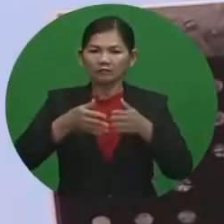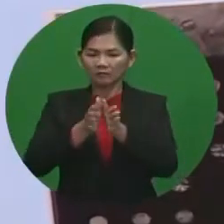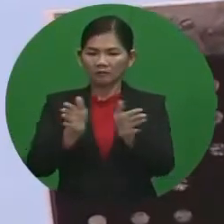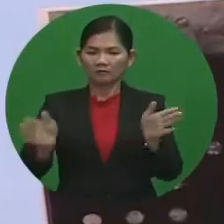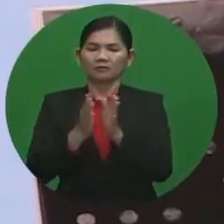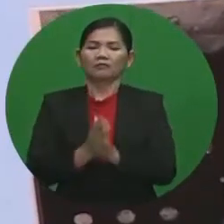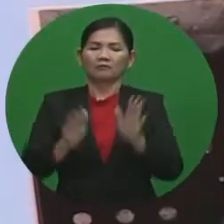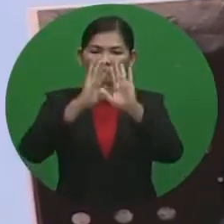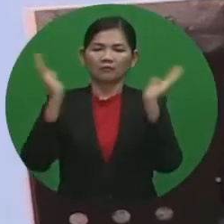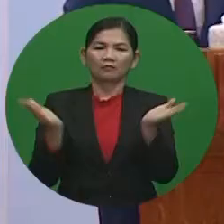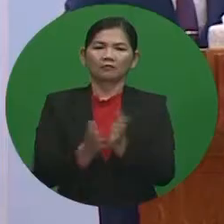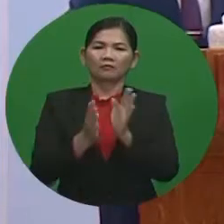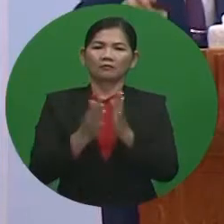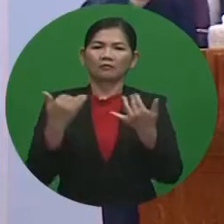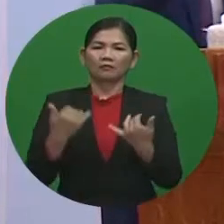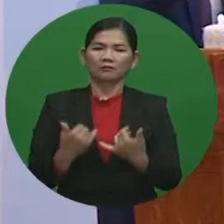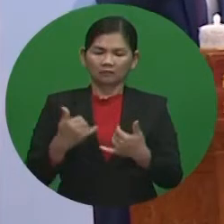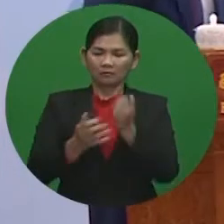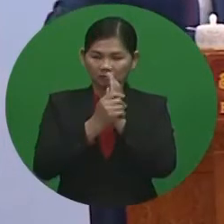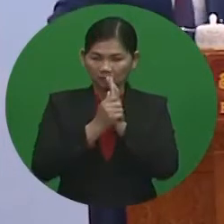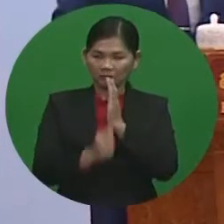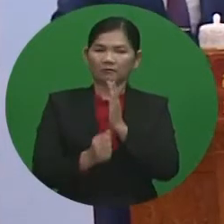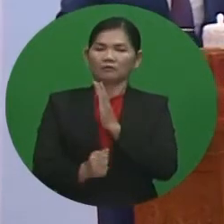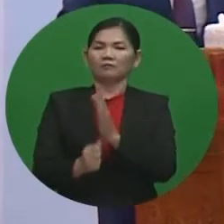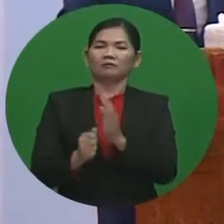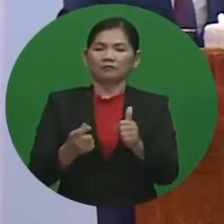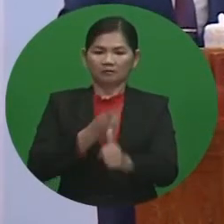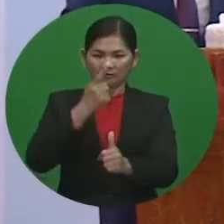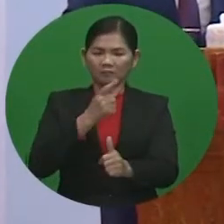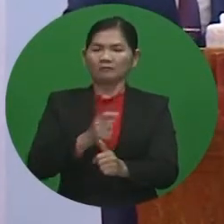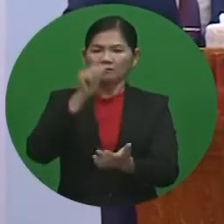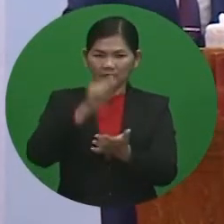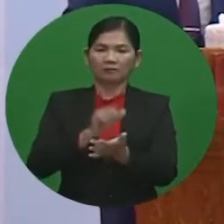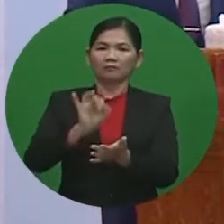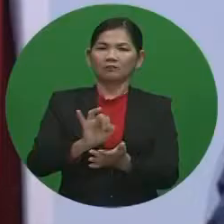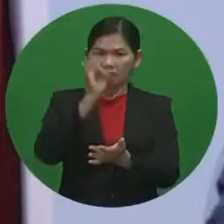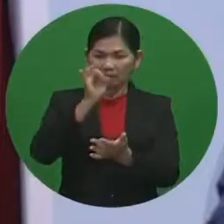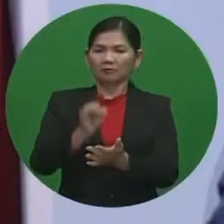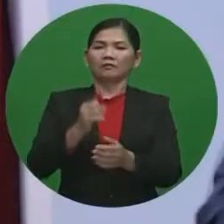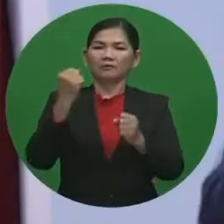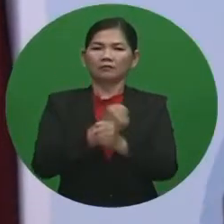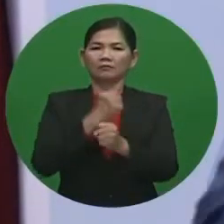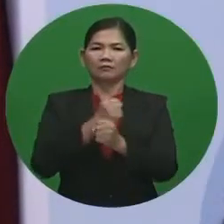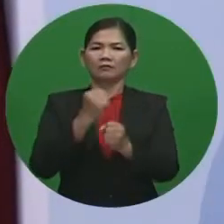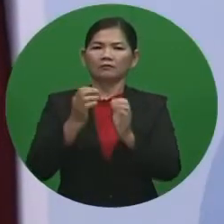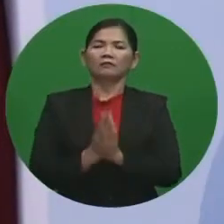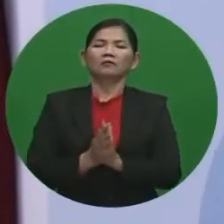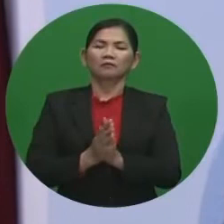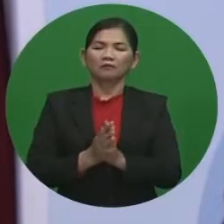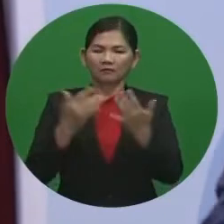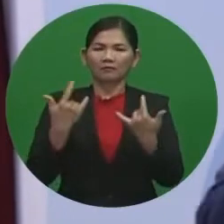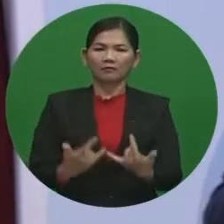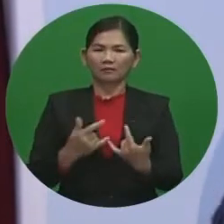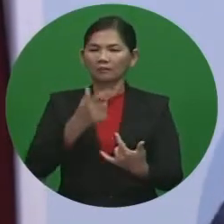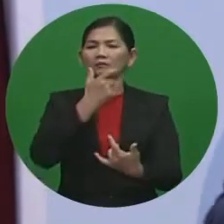នៅទូទាំងសកលលោកហើយអ្នកដែលមានសមត្ថភាពនិងមានអធិភាពក្នុងការសម្រេចជោគជ័យនៅរាល់កិច្ចការងារផ្សេងបច្ចុប្បន្ន